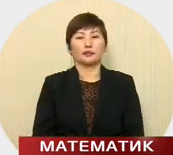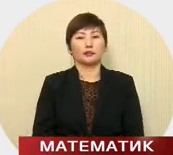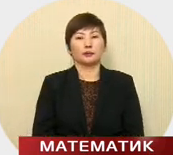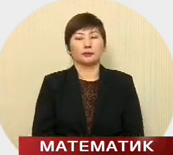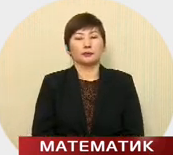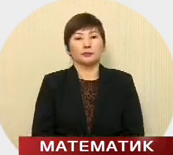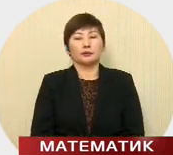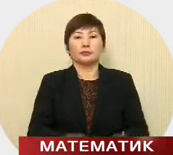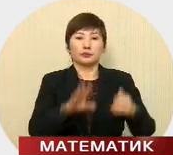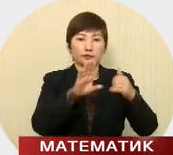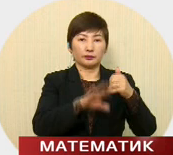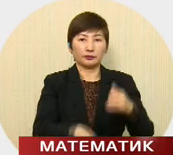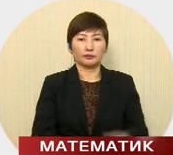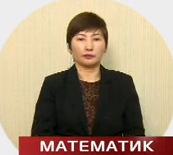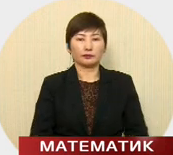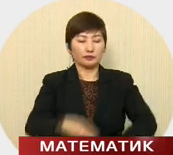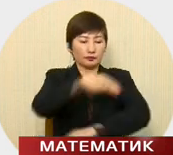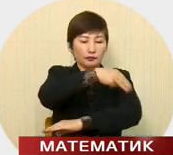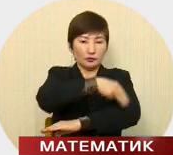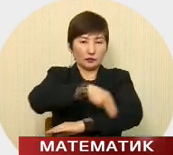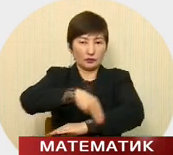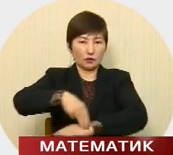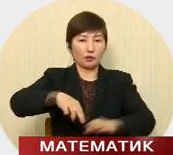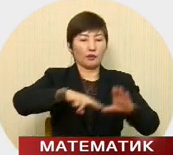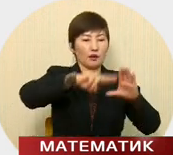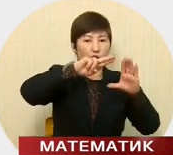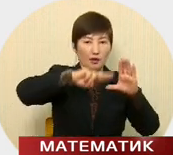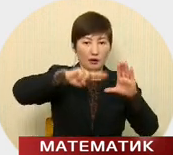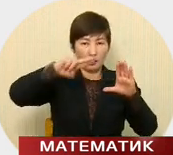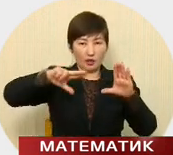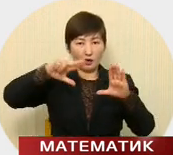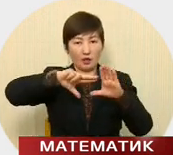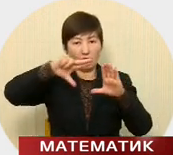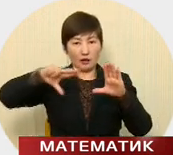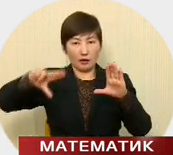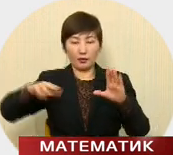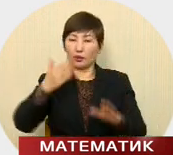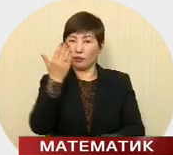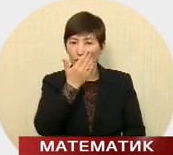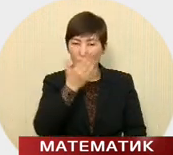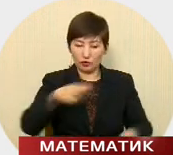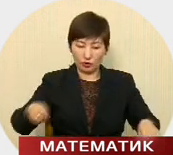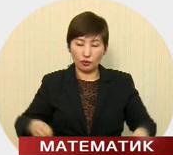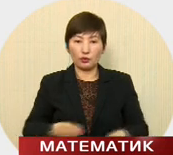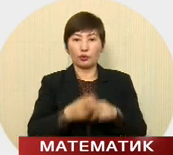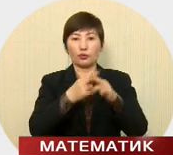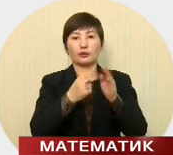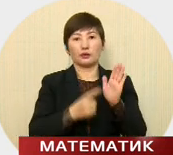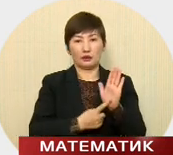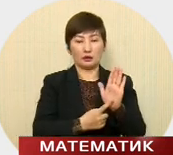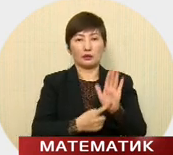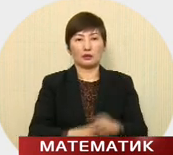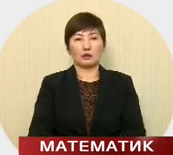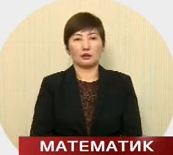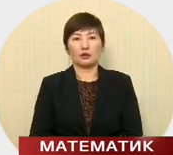За дараа нь шугаман графикийг бид нар уншиж, за түүнээсээ дүгнэлт гаргаж сурлаа.